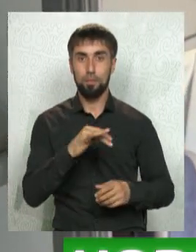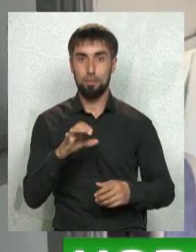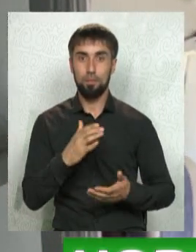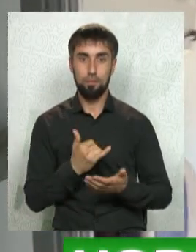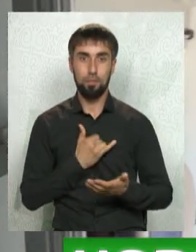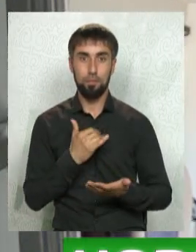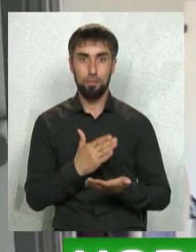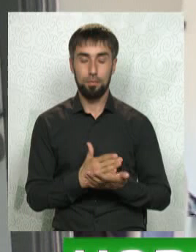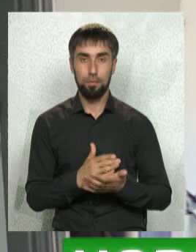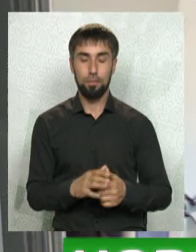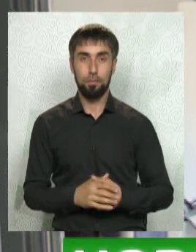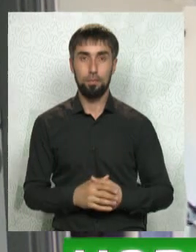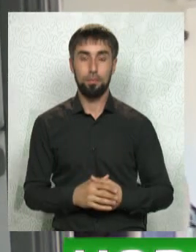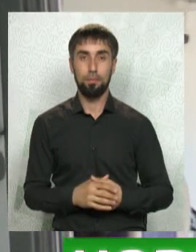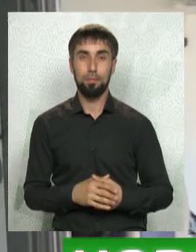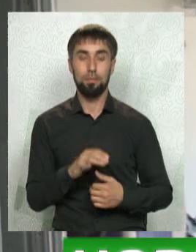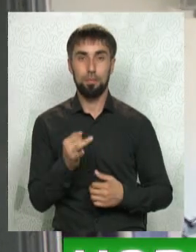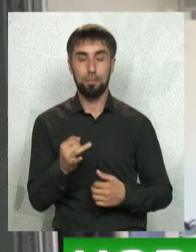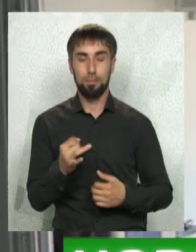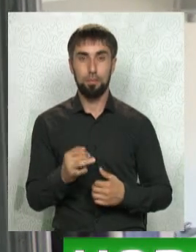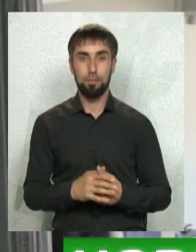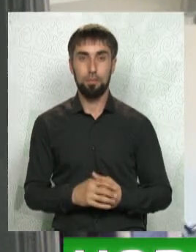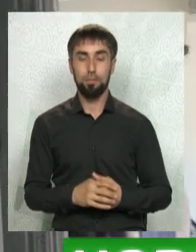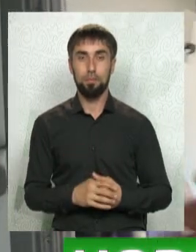для инвалидов тоже есть возможность. И